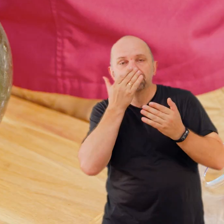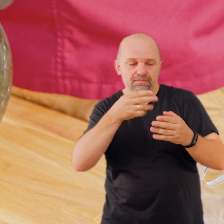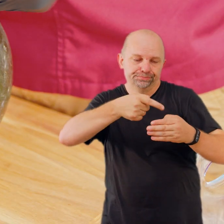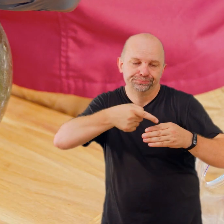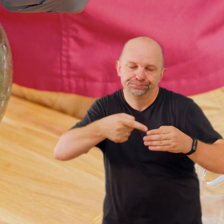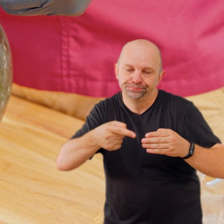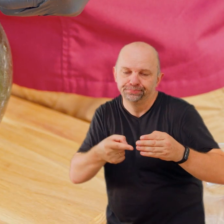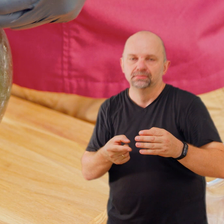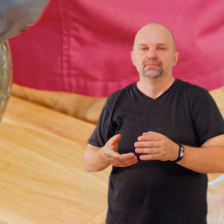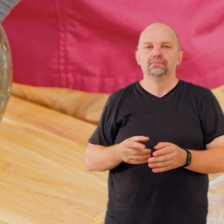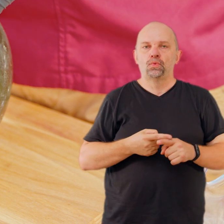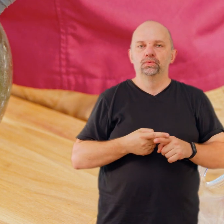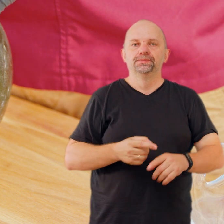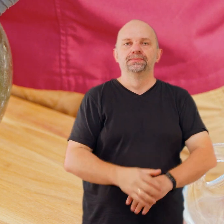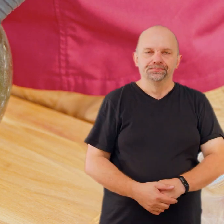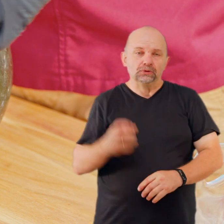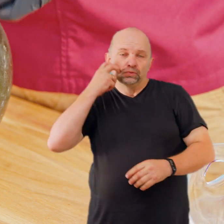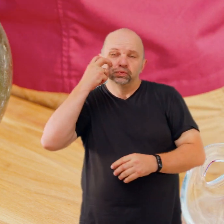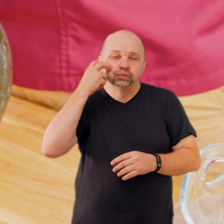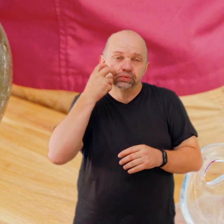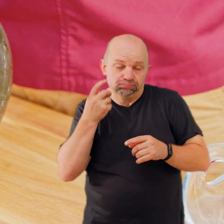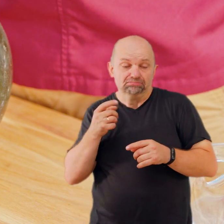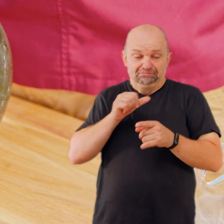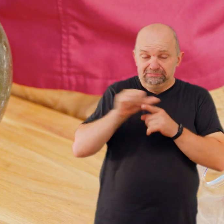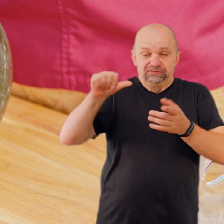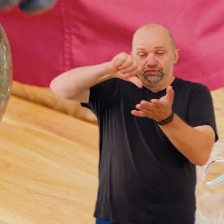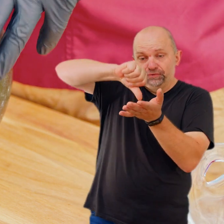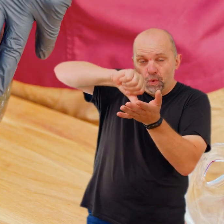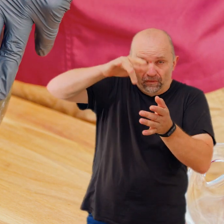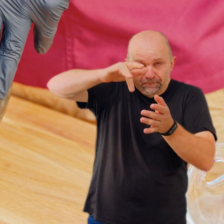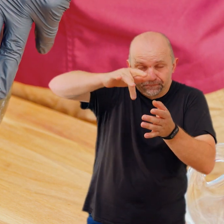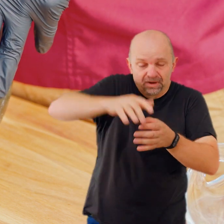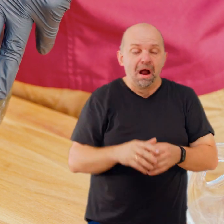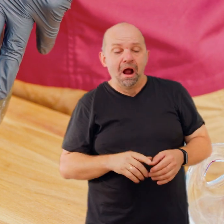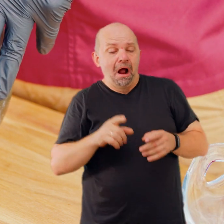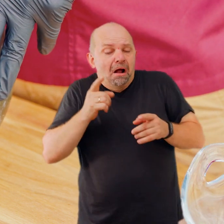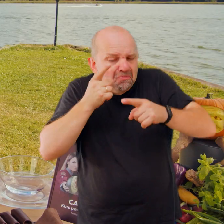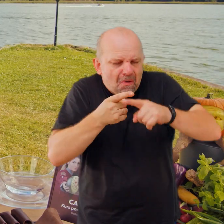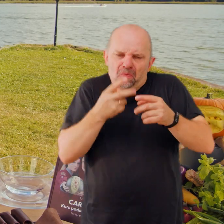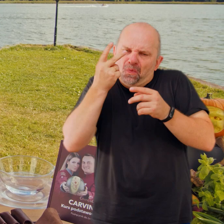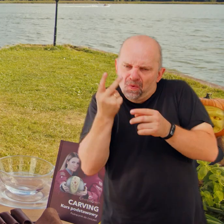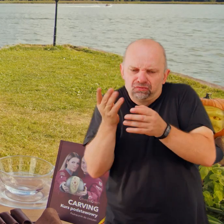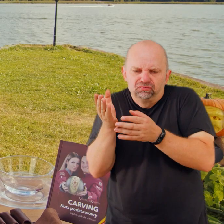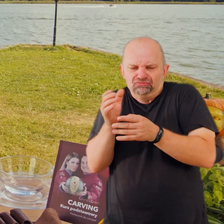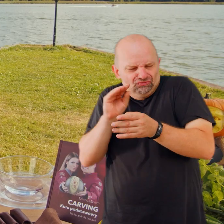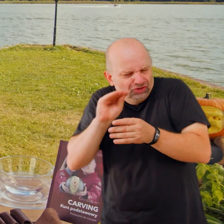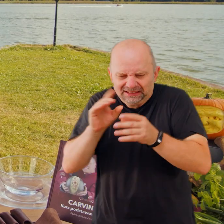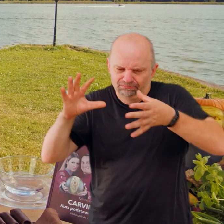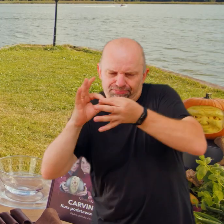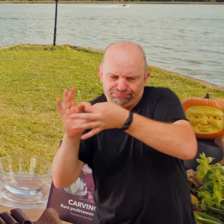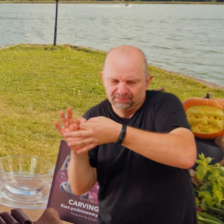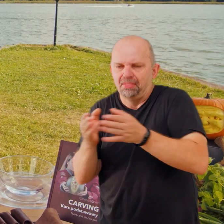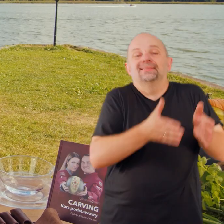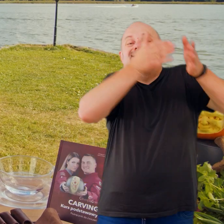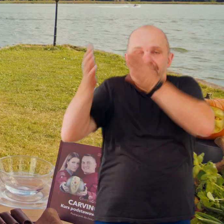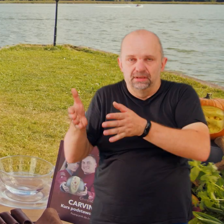długopis, ale dosyć blisko ostrza. Kolejną rzeczą jest malutki paluszek, gdzie będziemy podpierać sobie na arbuzie, a też zarazem